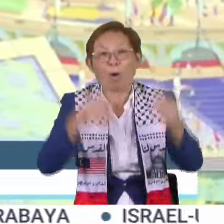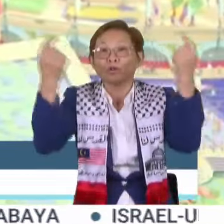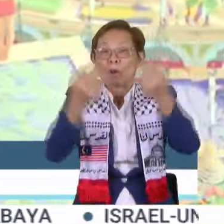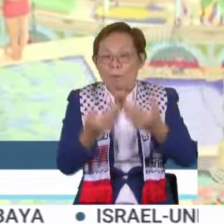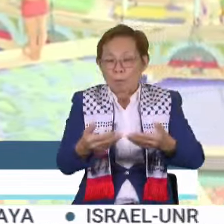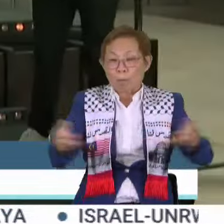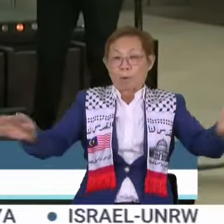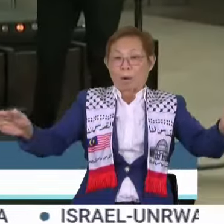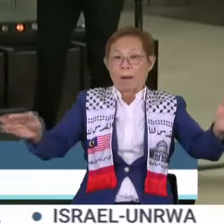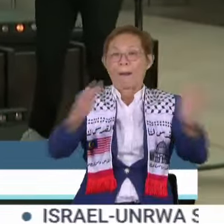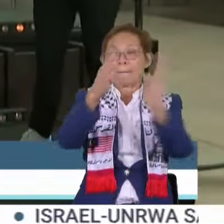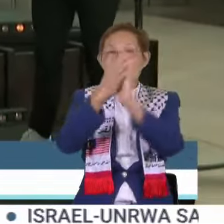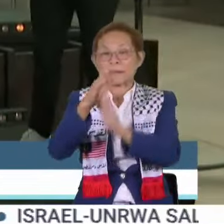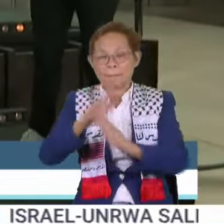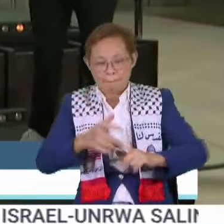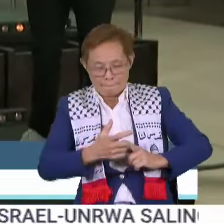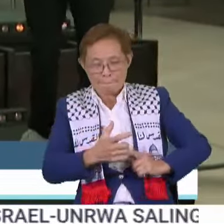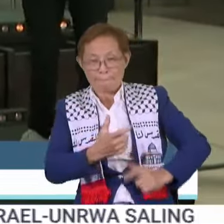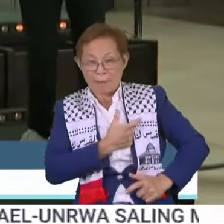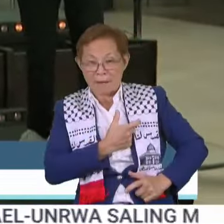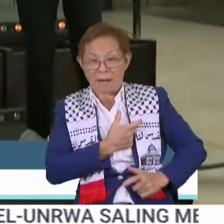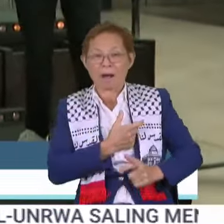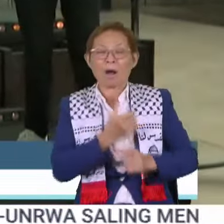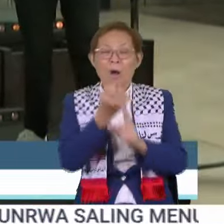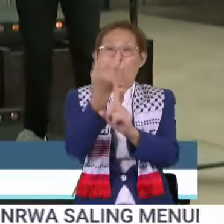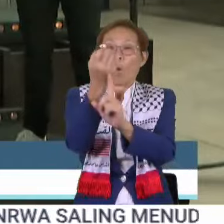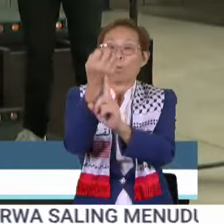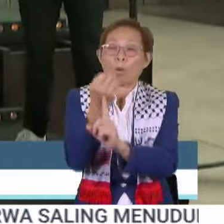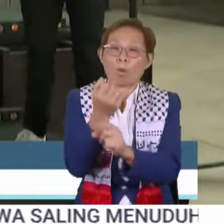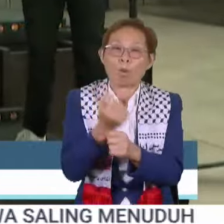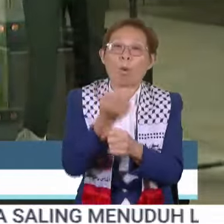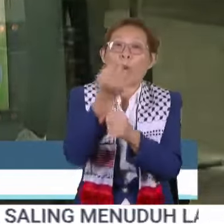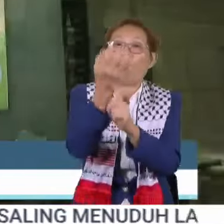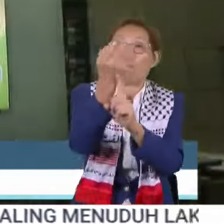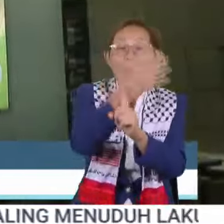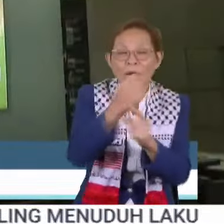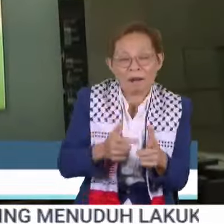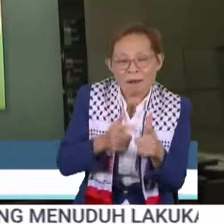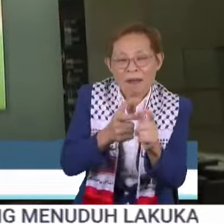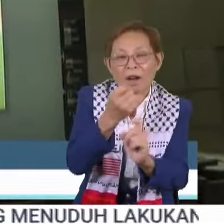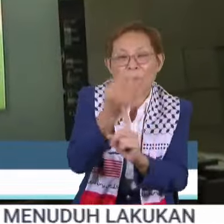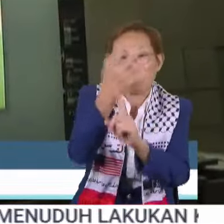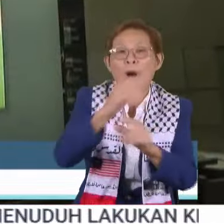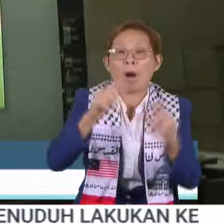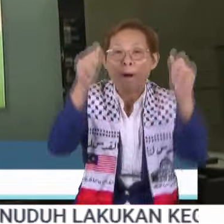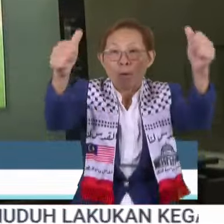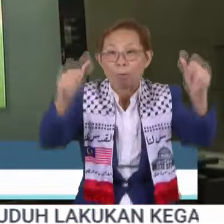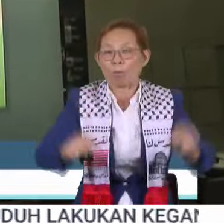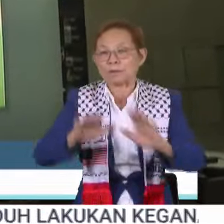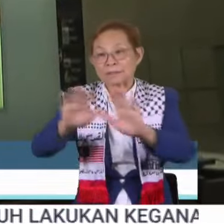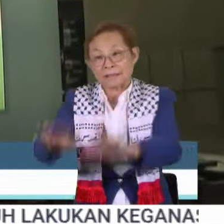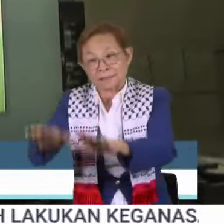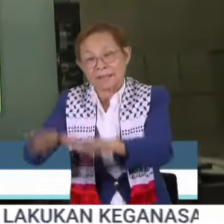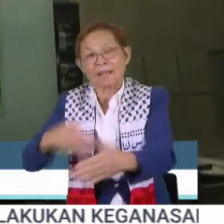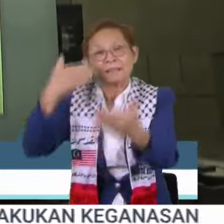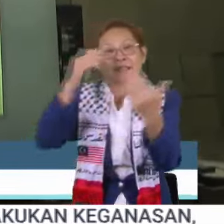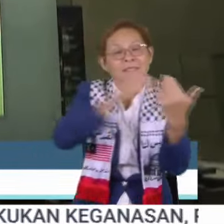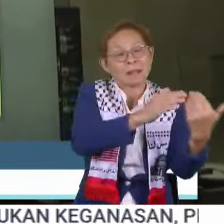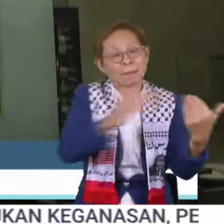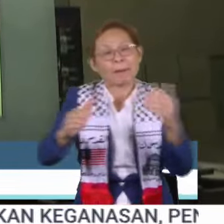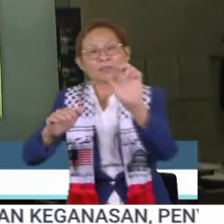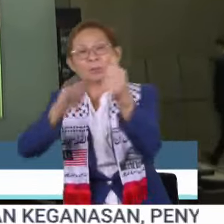di Bandar Sen, pingat, obor dan larian obor. Poster berkenaan akan berada di sana sehingga 10 Mac